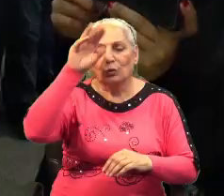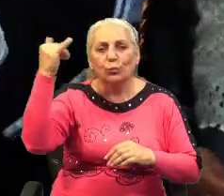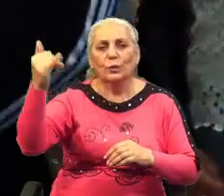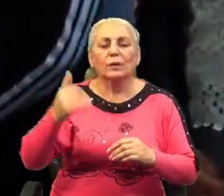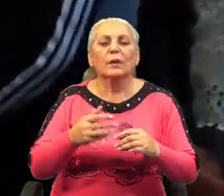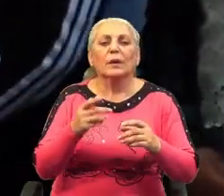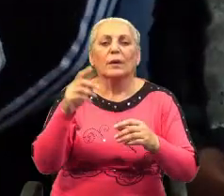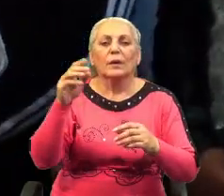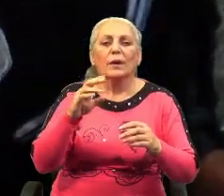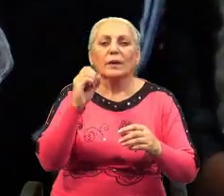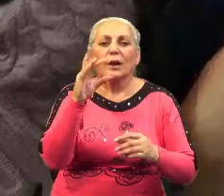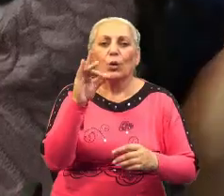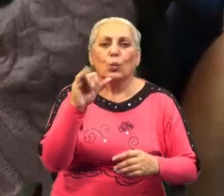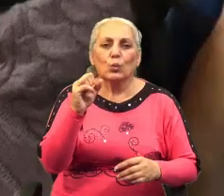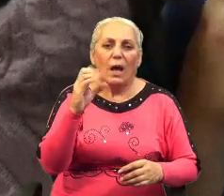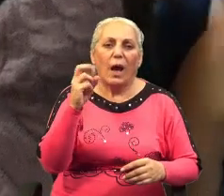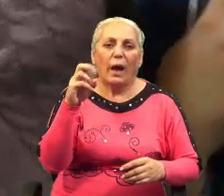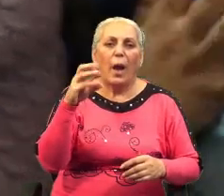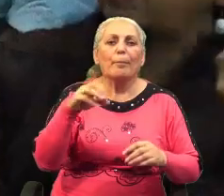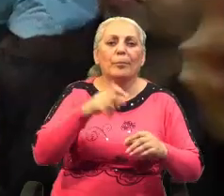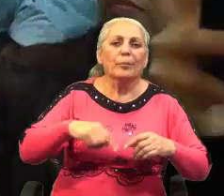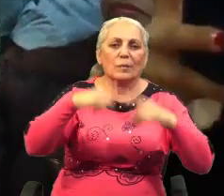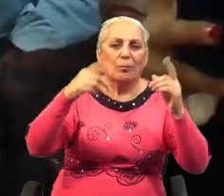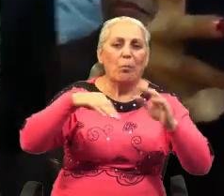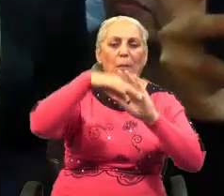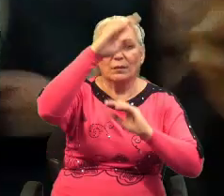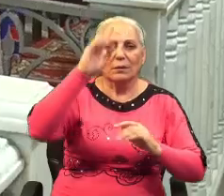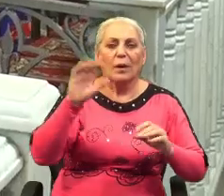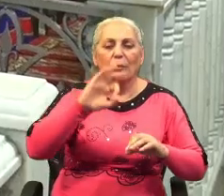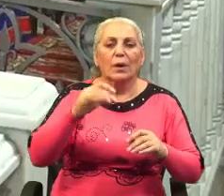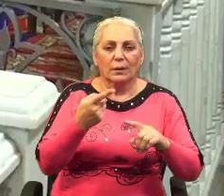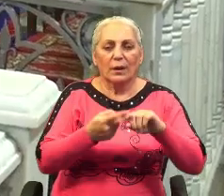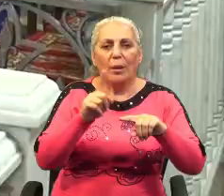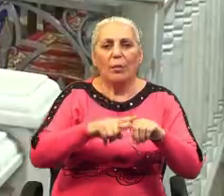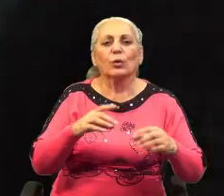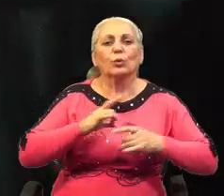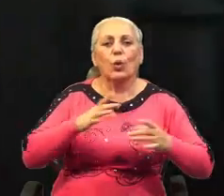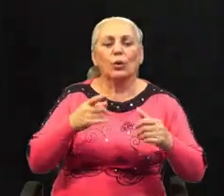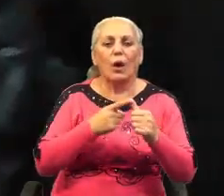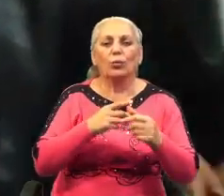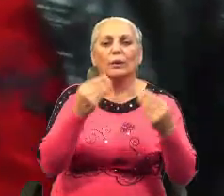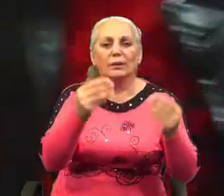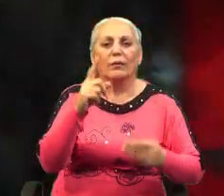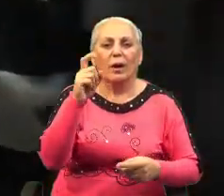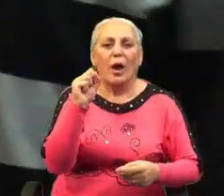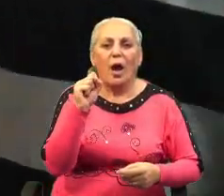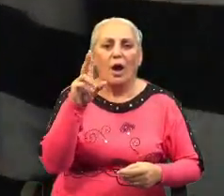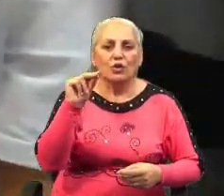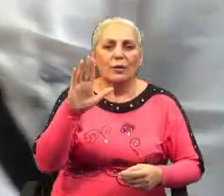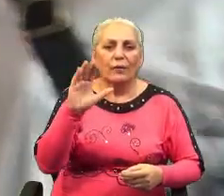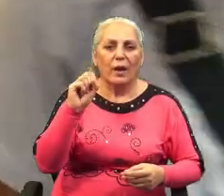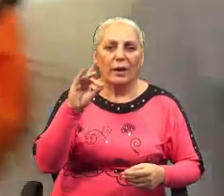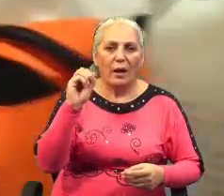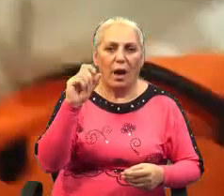Երուսաղեմ վերադարձի եւ Գողգոթայում կանգնեցման։ Այստեղից էլ տոնը կոչվում է խաչվերաց։ Խաչվերացի տոնին հայոց բոլոր եկեղեցիներում երեկոյան